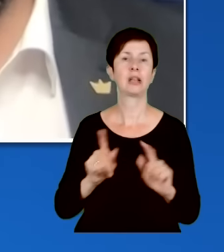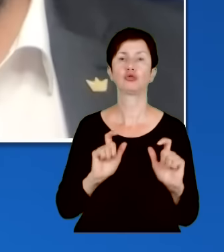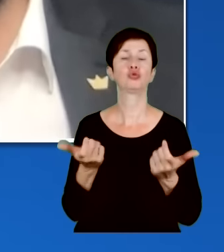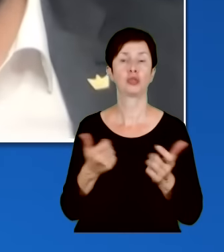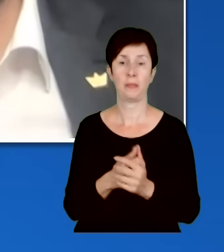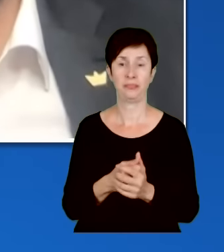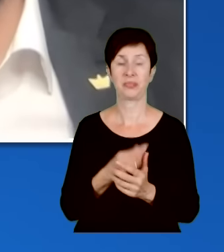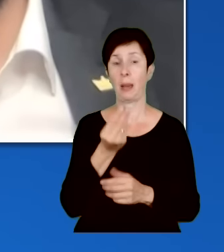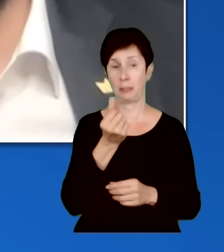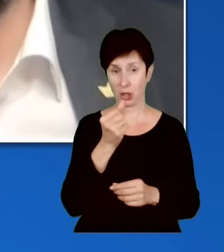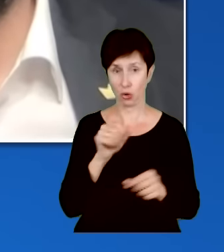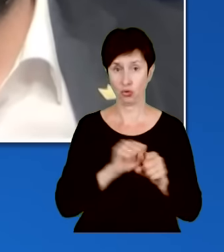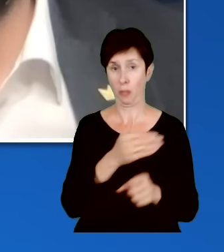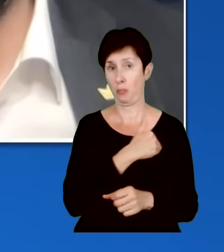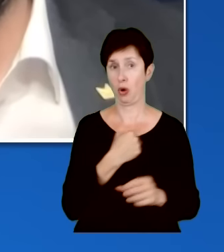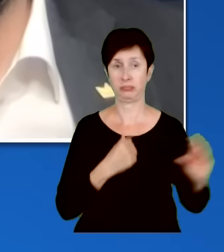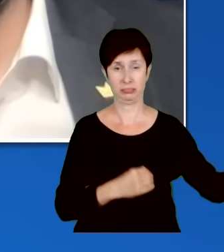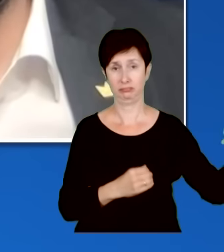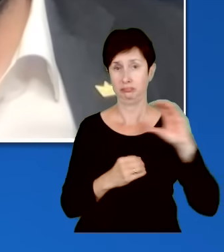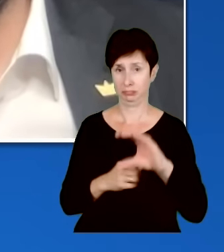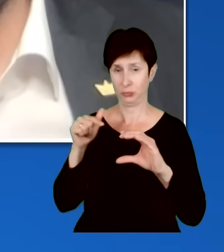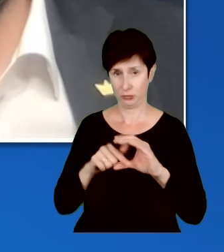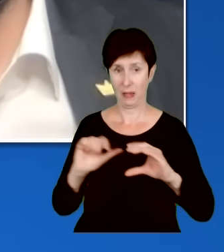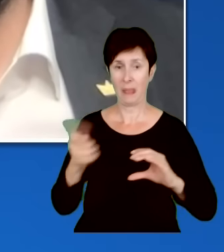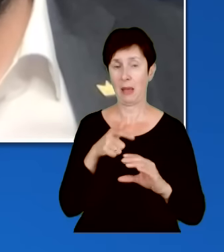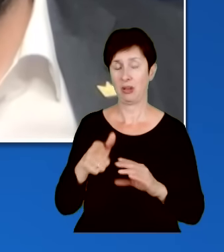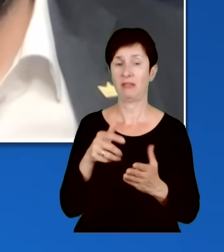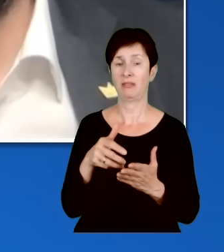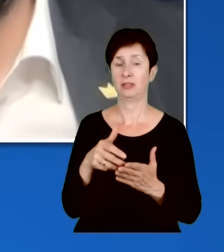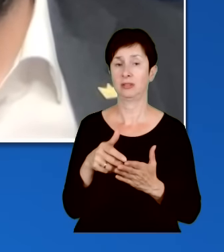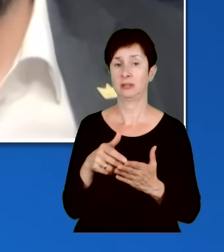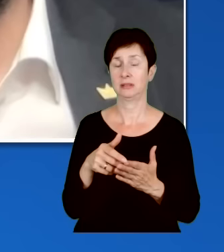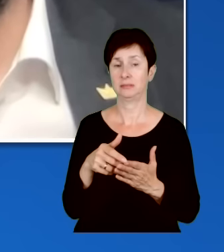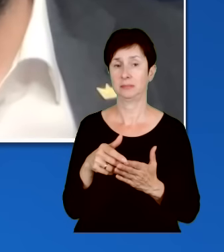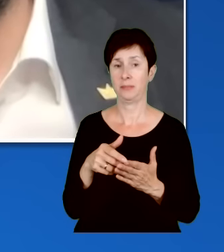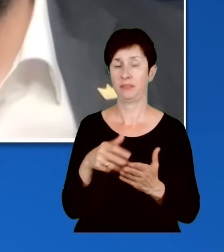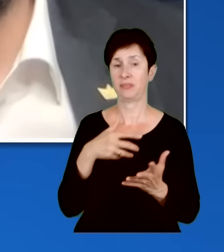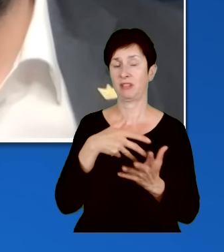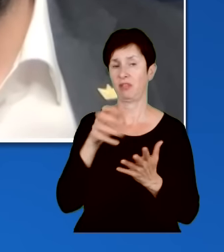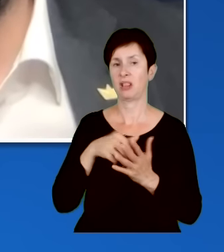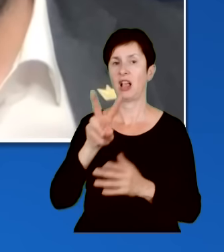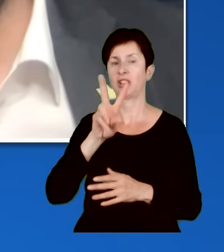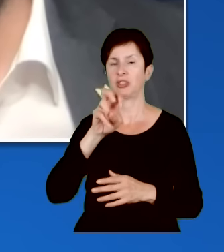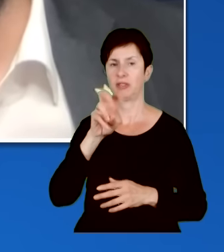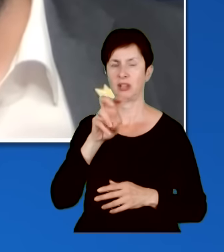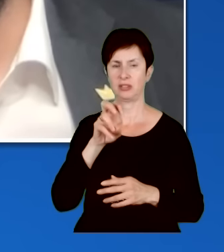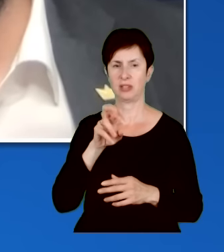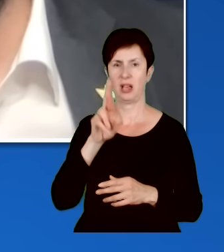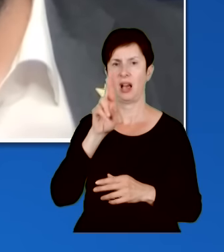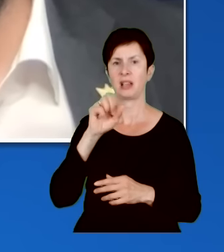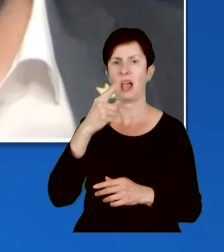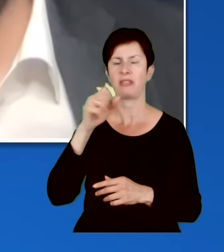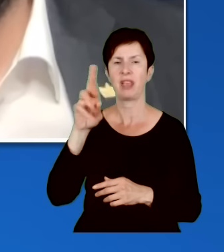które trafią do Polski najpierw zostaną wydatkowane to jest jedna z informacji na 200 mobilnych radarów to są to